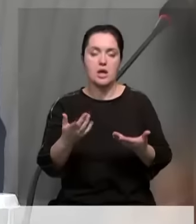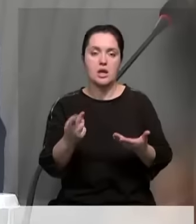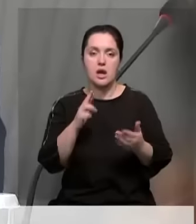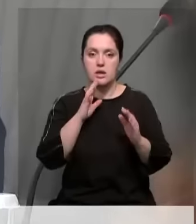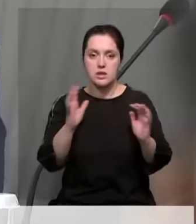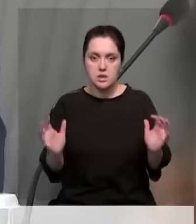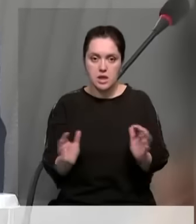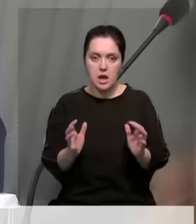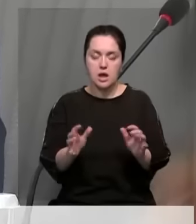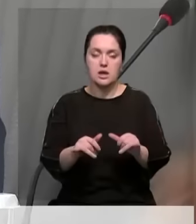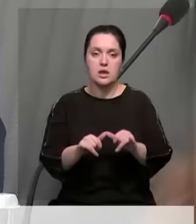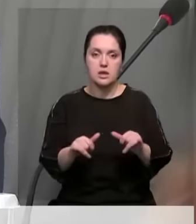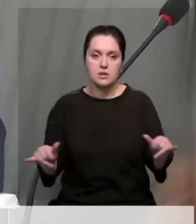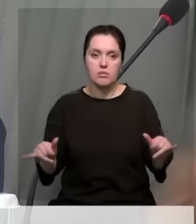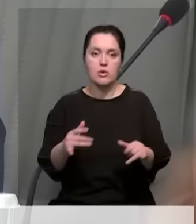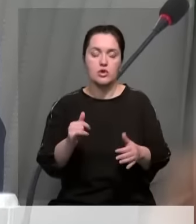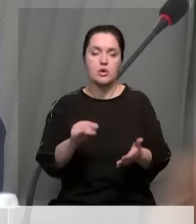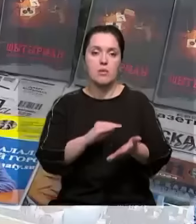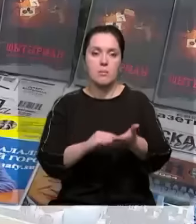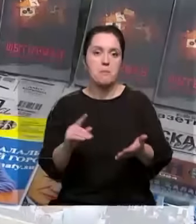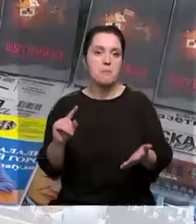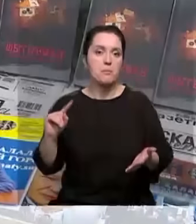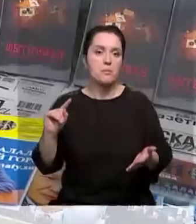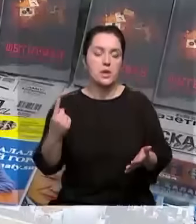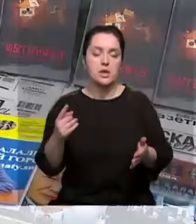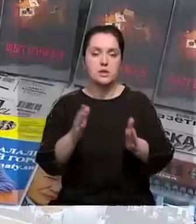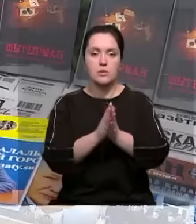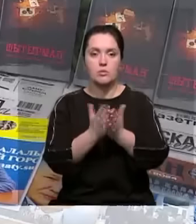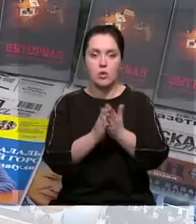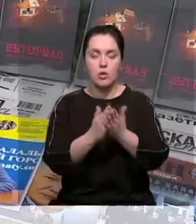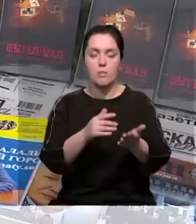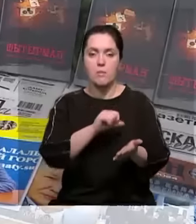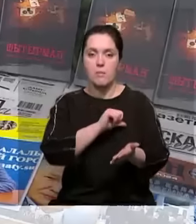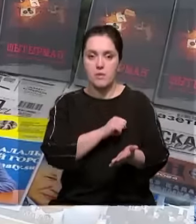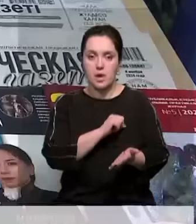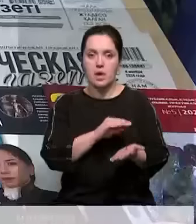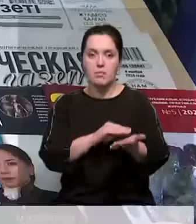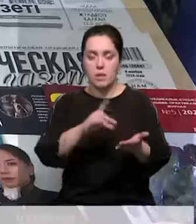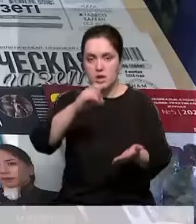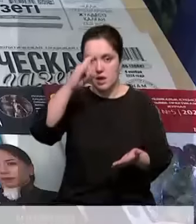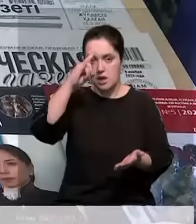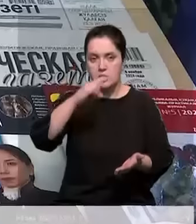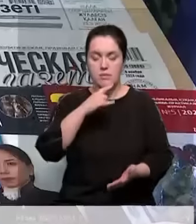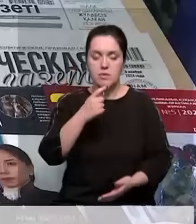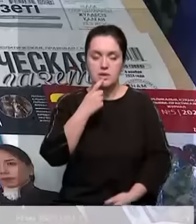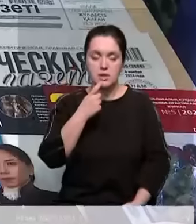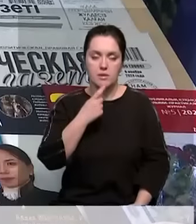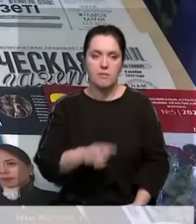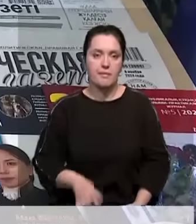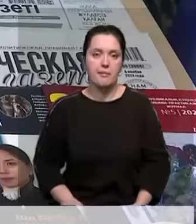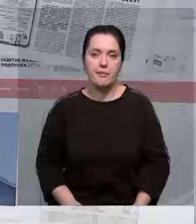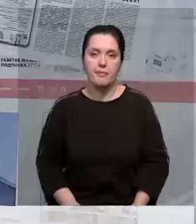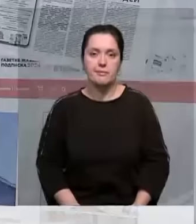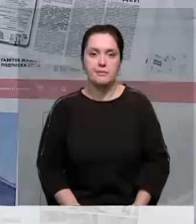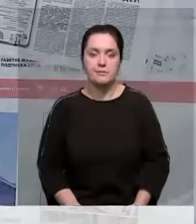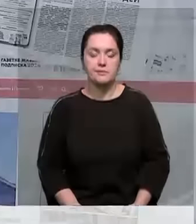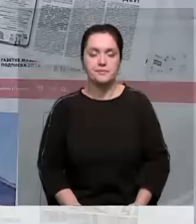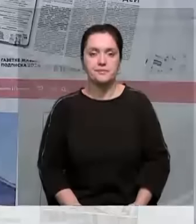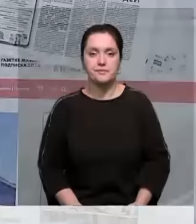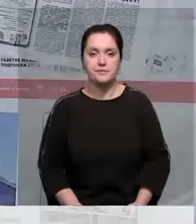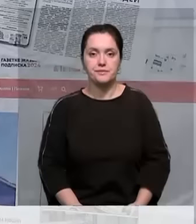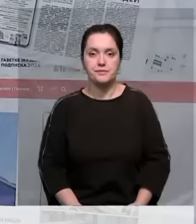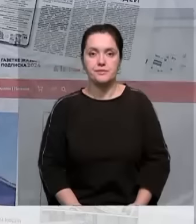распространения этого жанра в стране стало издание первого сборника детективных произведений на казахском языке. Катерина Попкова, Самат